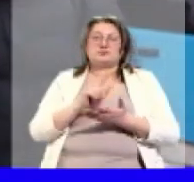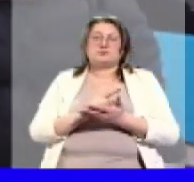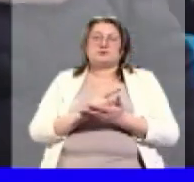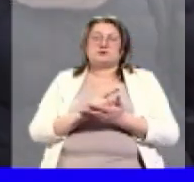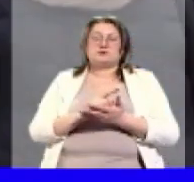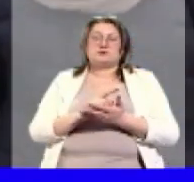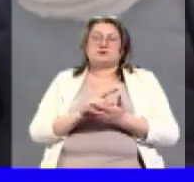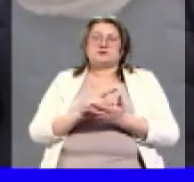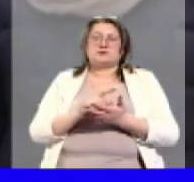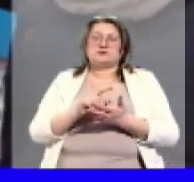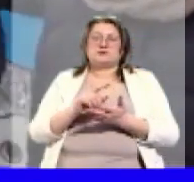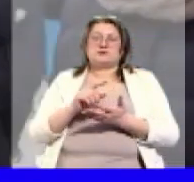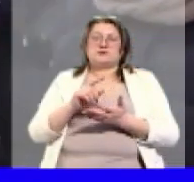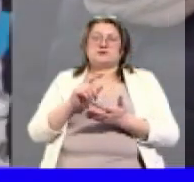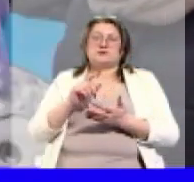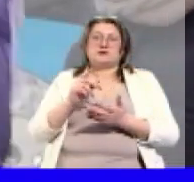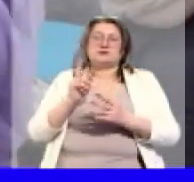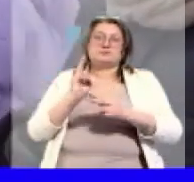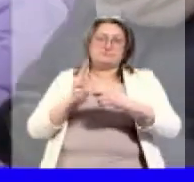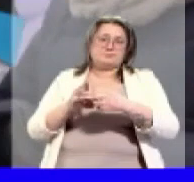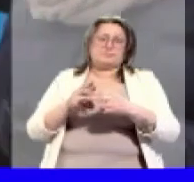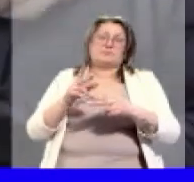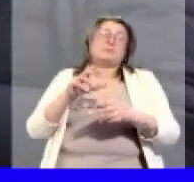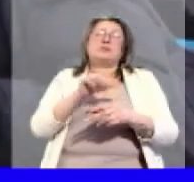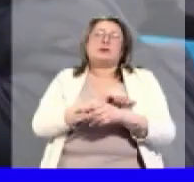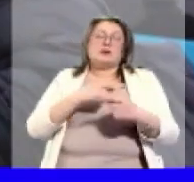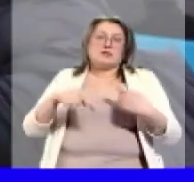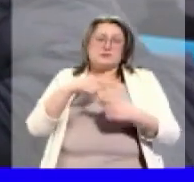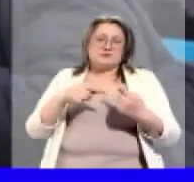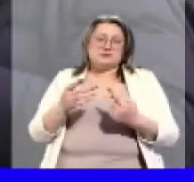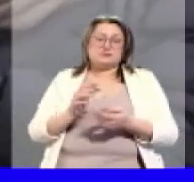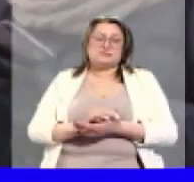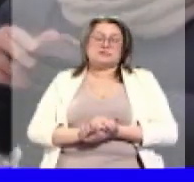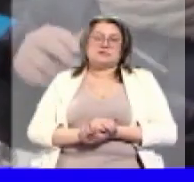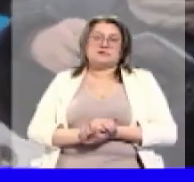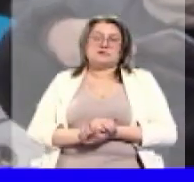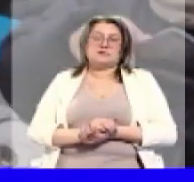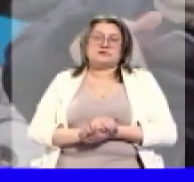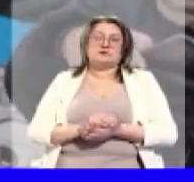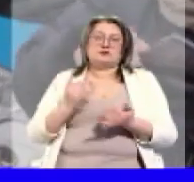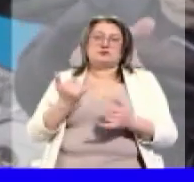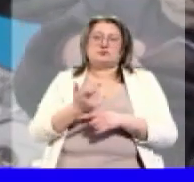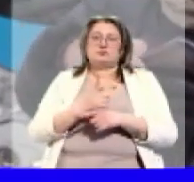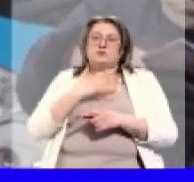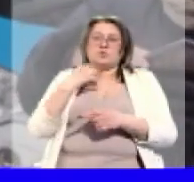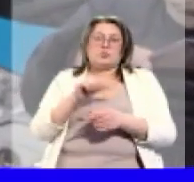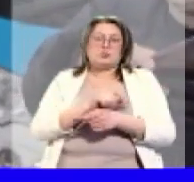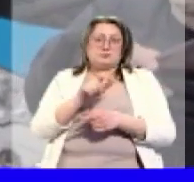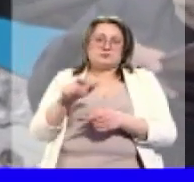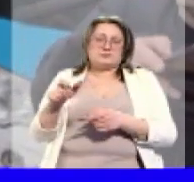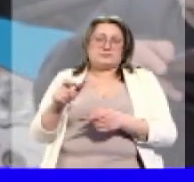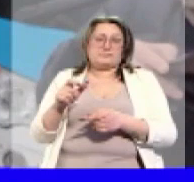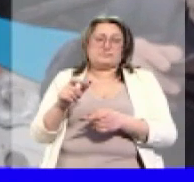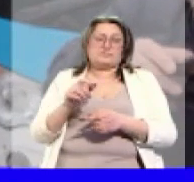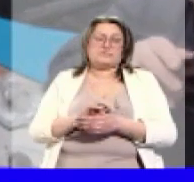есірткінің заңсыз жазуларын өшіру акциясын өткізіп жатыр. Бұл акция тұрақты түрде өткізіліп тұрады.